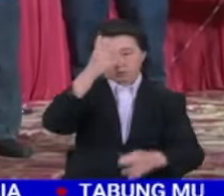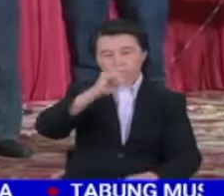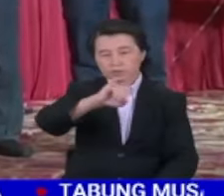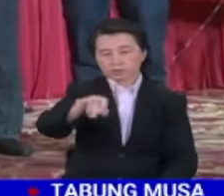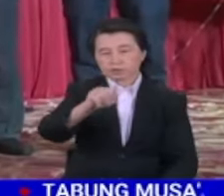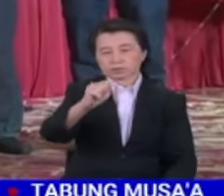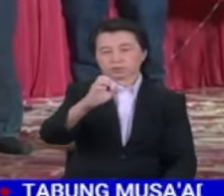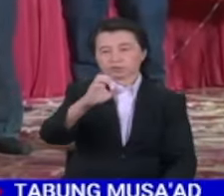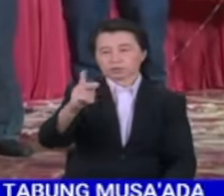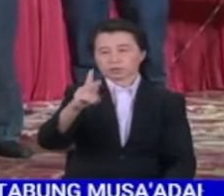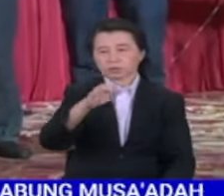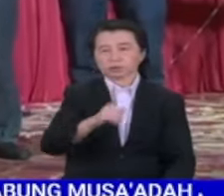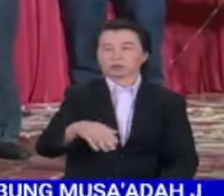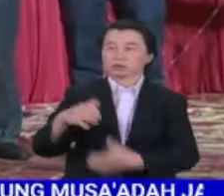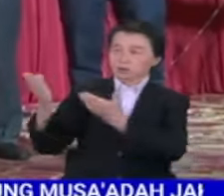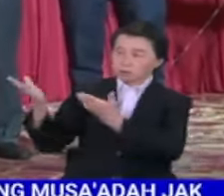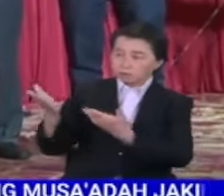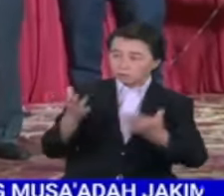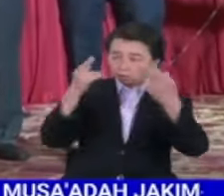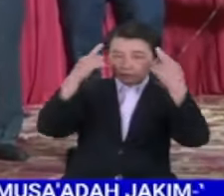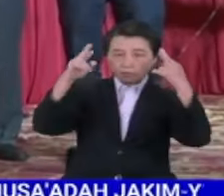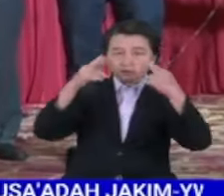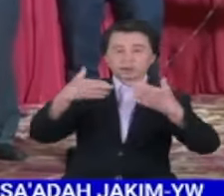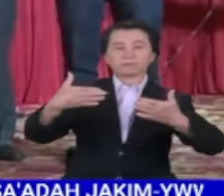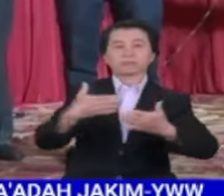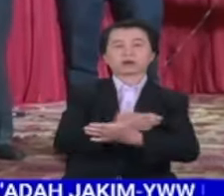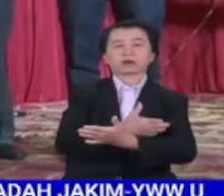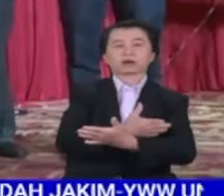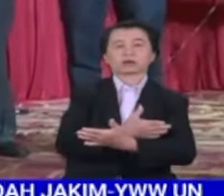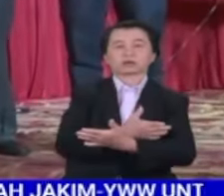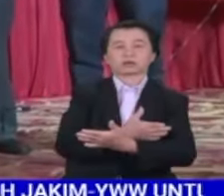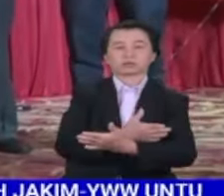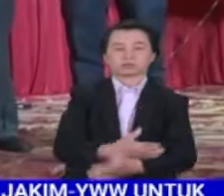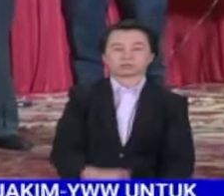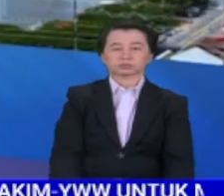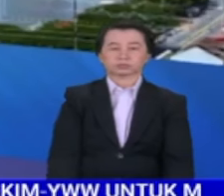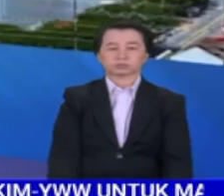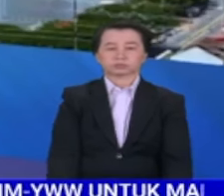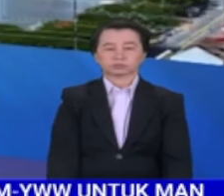Jack aman luas dan menyambut kedatangan presiden Bintulu yang baru